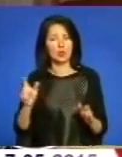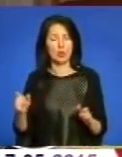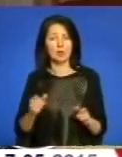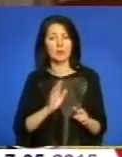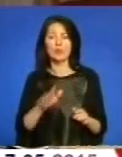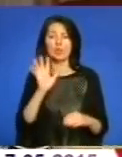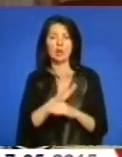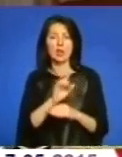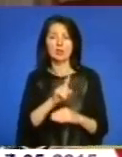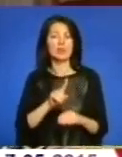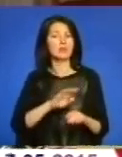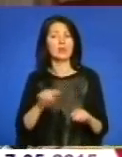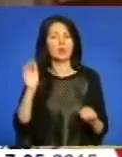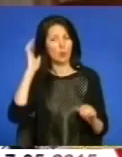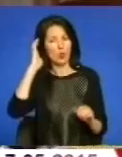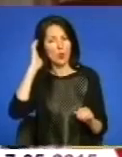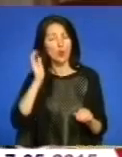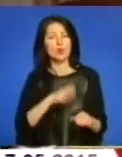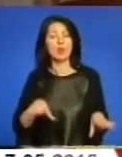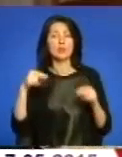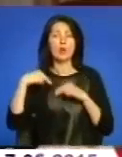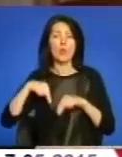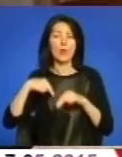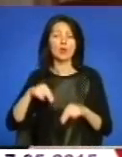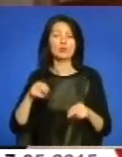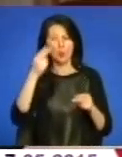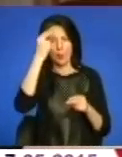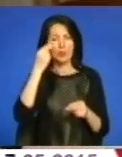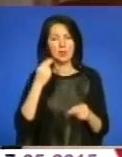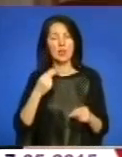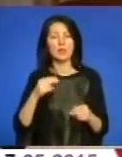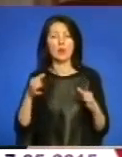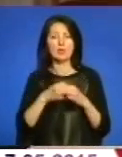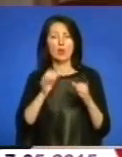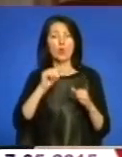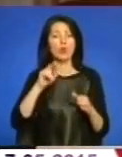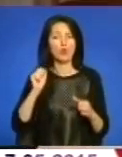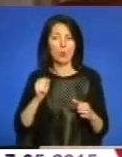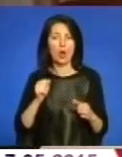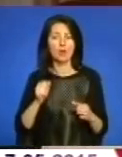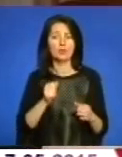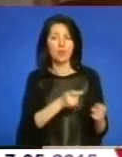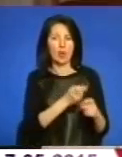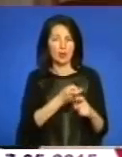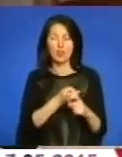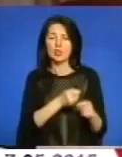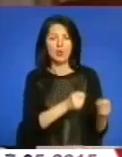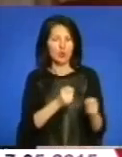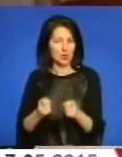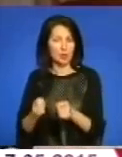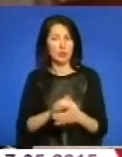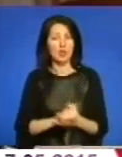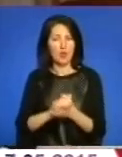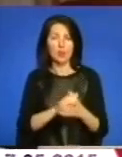партизанами, за загонами ОУН-УПА фашисти нещадно карали і розстрілювали мирних громадян. На Тернопільщині